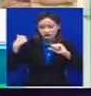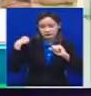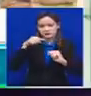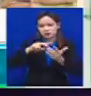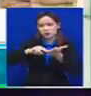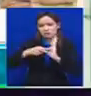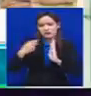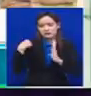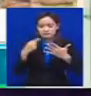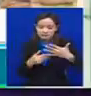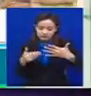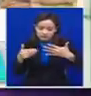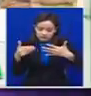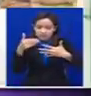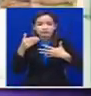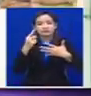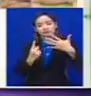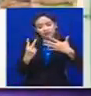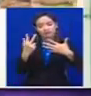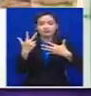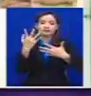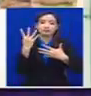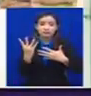ขั้น1 2 3 4อย่างที่ผมเล่าให้ฟังแล้ววัน